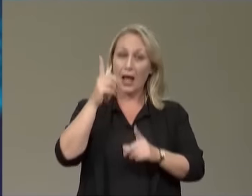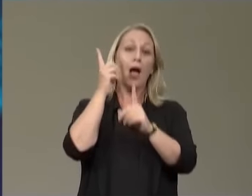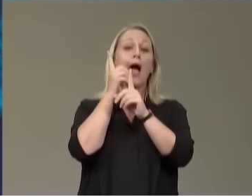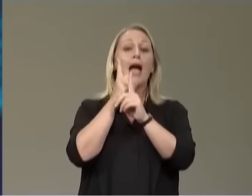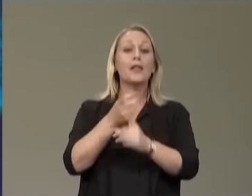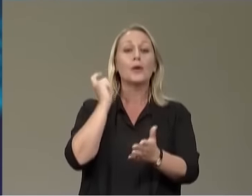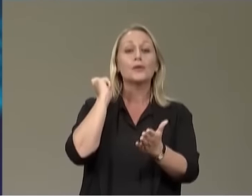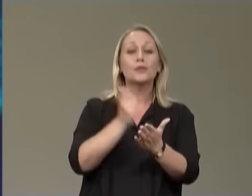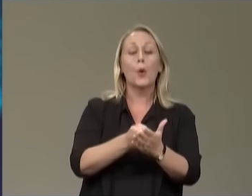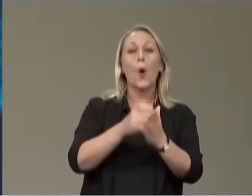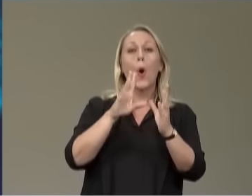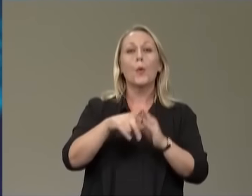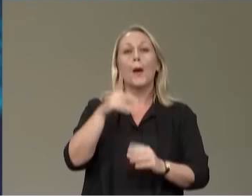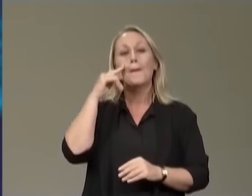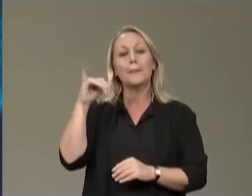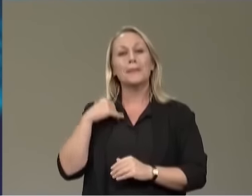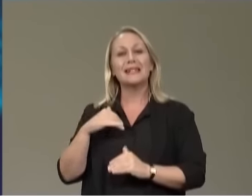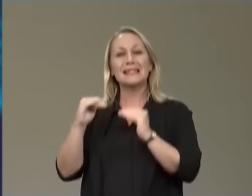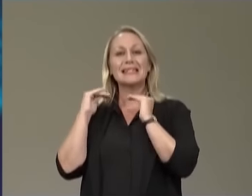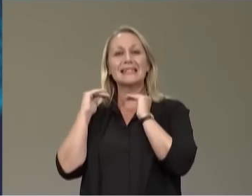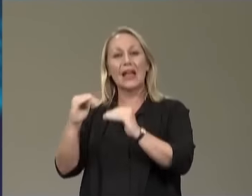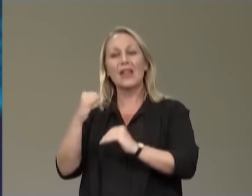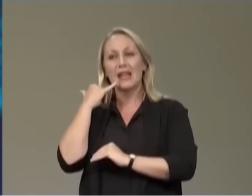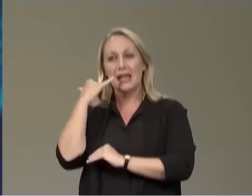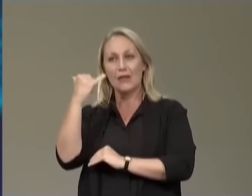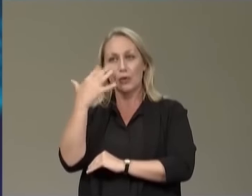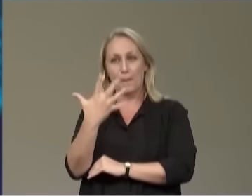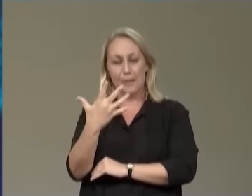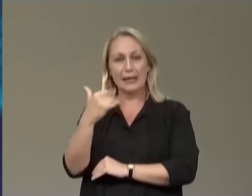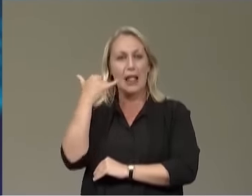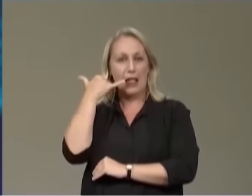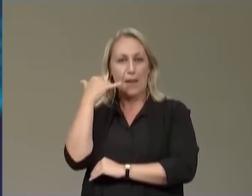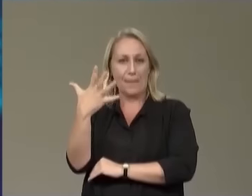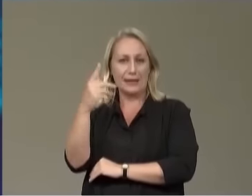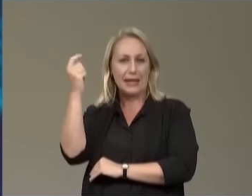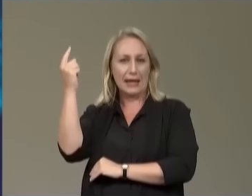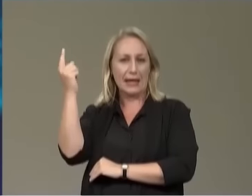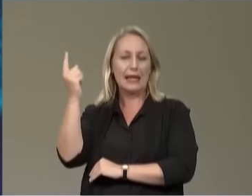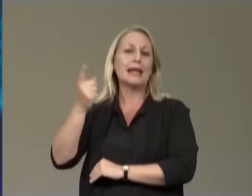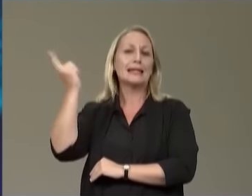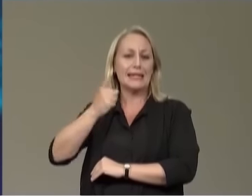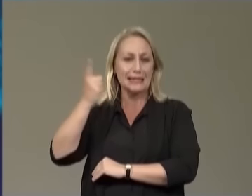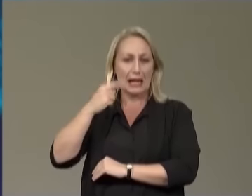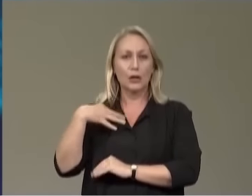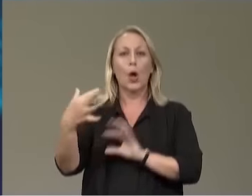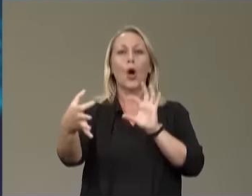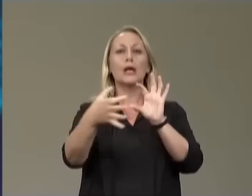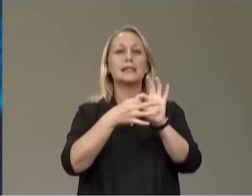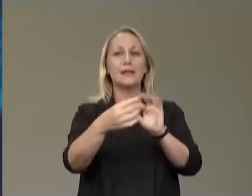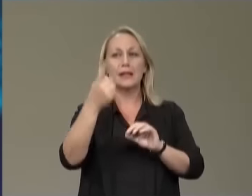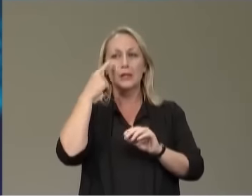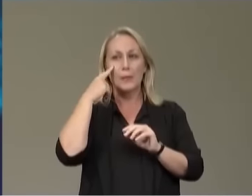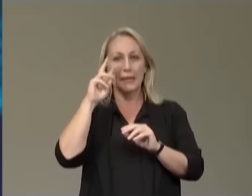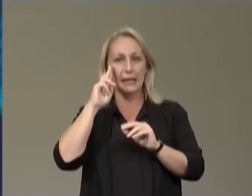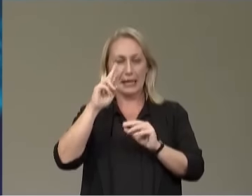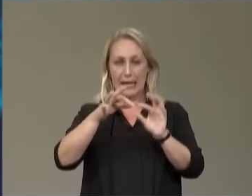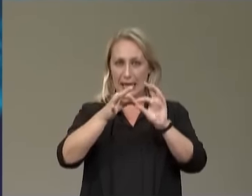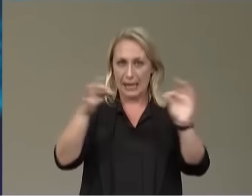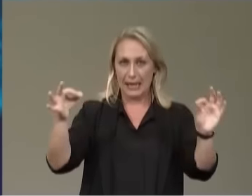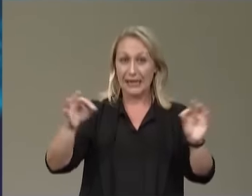φόρος σταθερής τηλεφωνίας που ανέρχεται σε 5% σε συνδέσεις οπτικής ίνας με ταχύτητες πάνω από